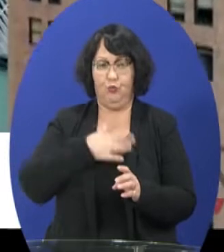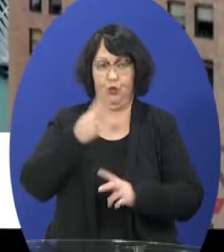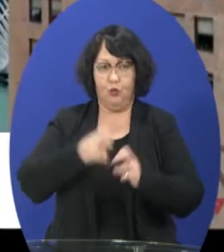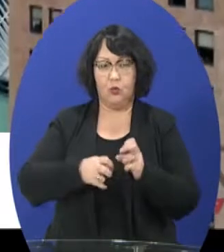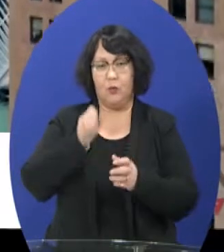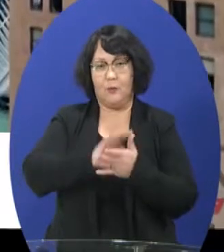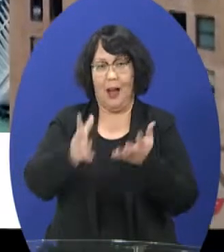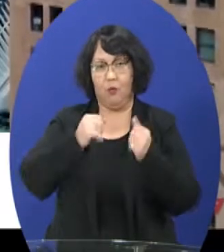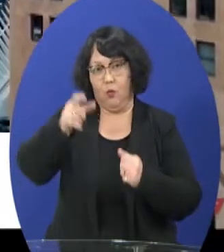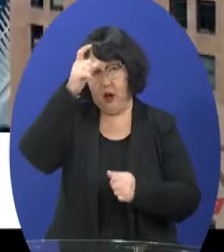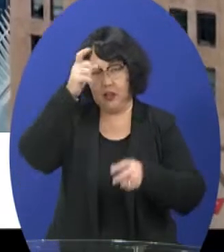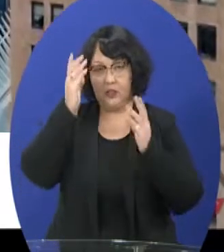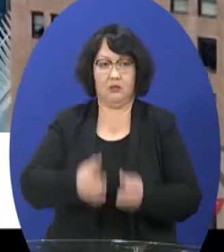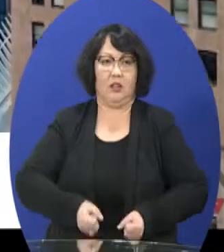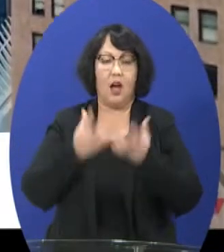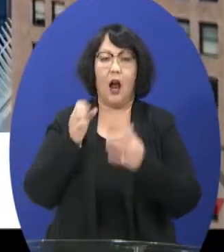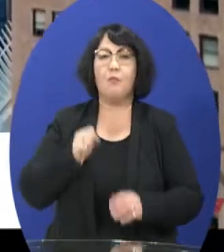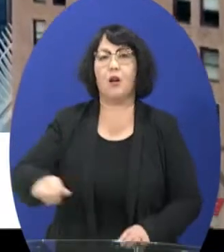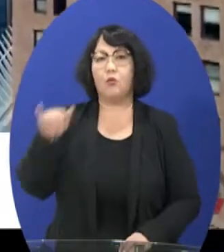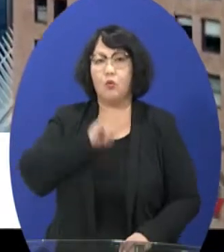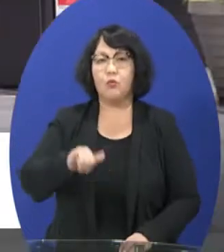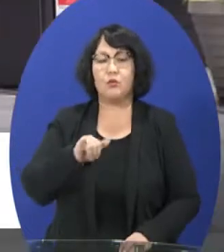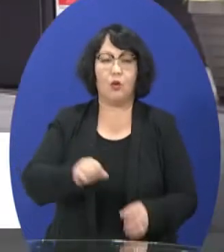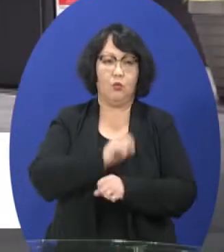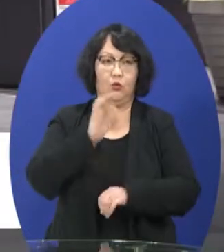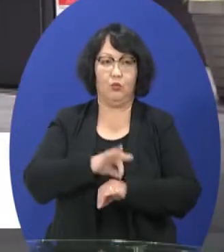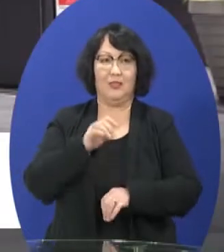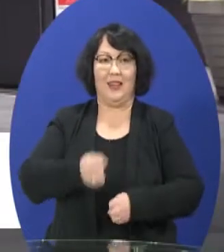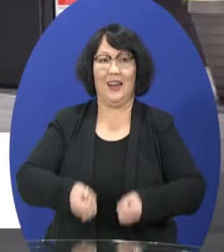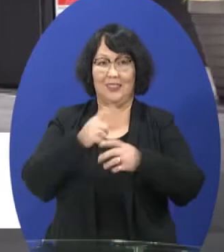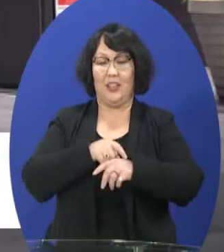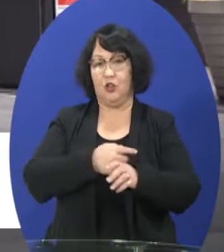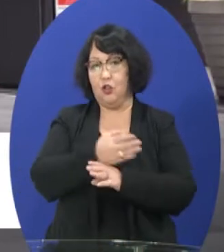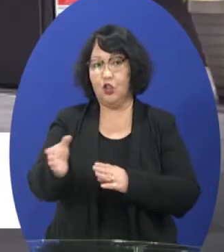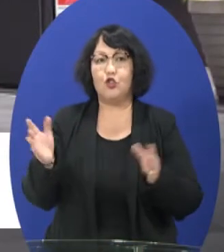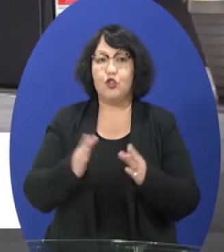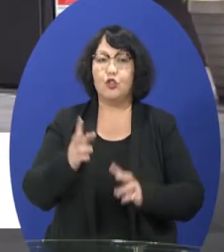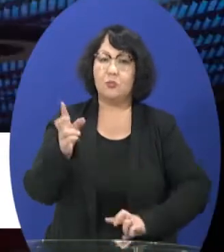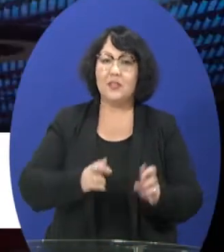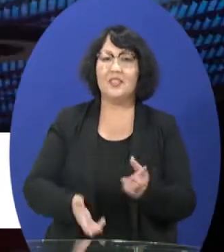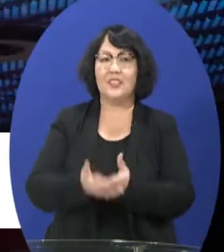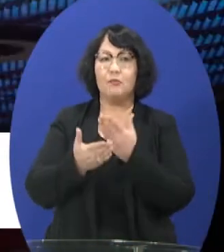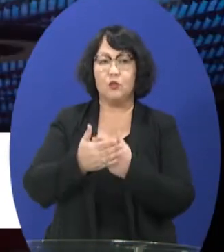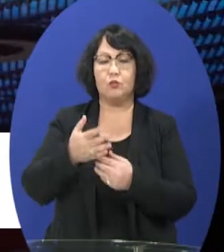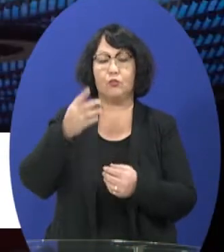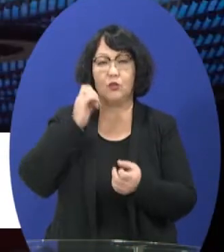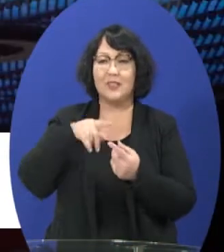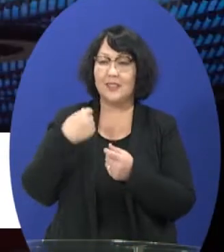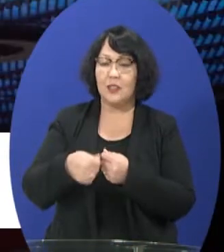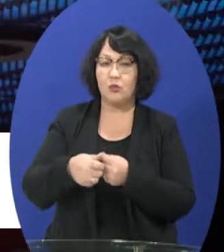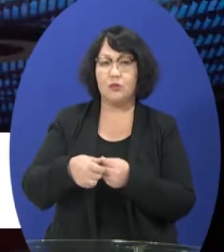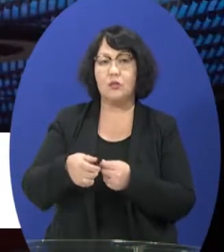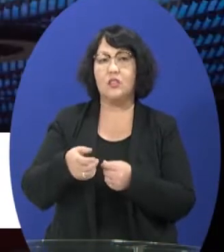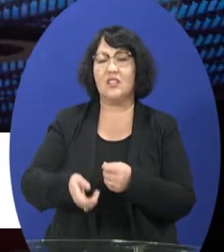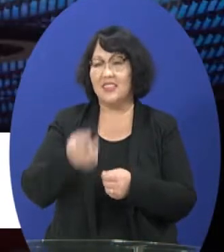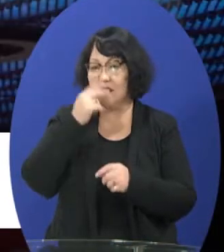ухаалаг шийдвэрийг гаргаж байна. Тухайлбал Америк нэгдсэн улс гэхэд цаар тахал эхэлсэн цагаас жижиг бизнесүүдэд дэмжих бодлогын хүрээнд зарцуулалтыг нь хянах бодит мөнгөн